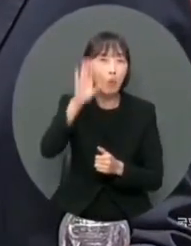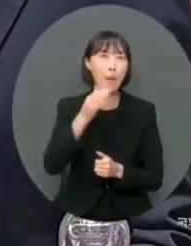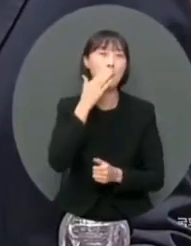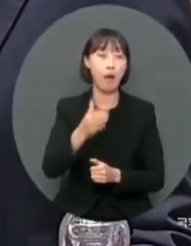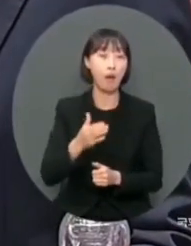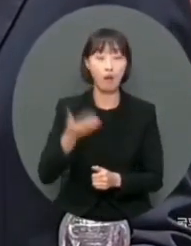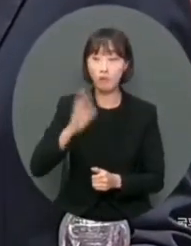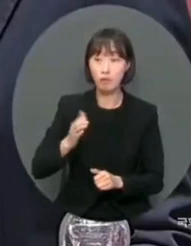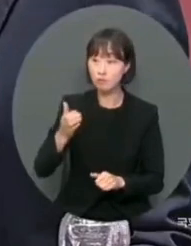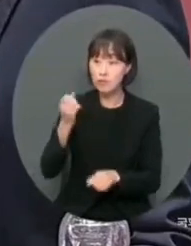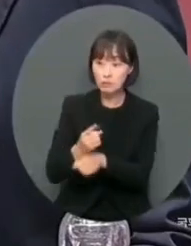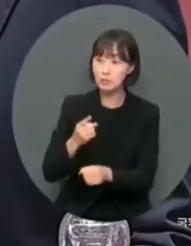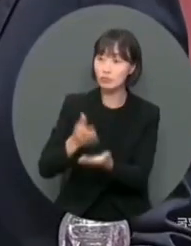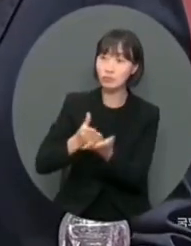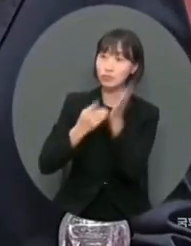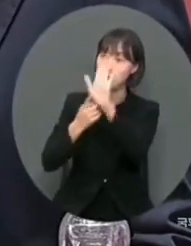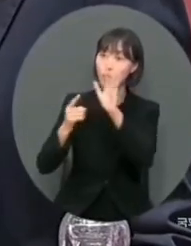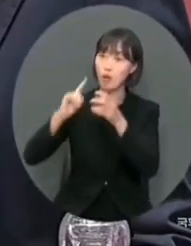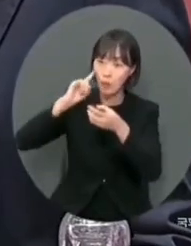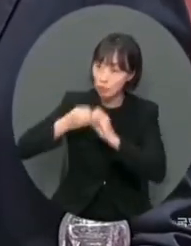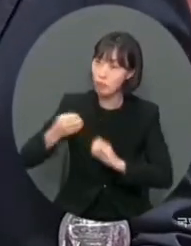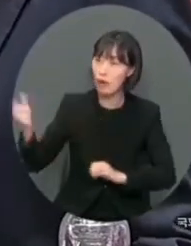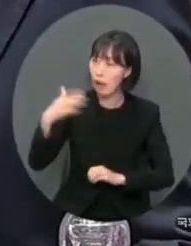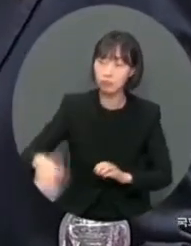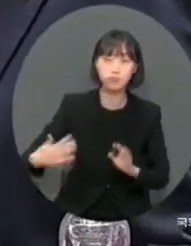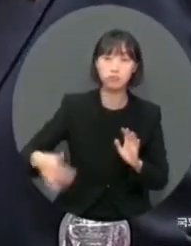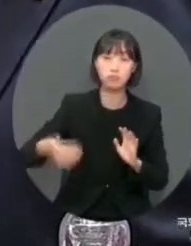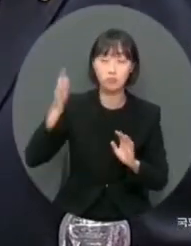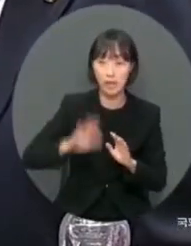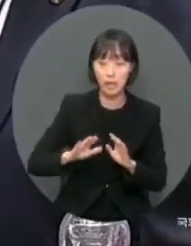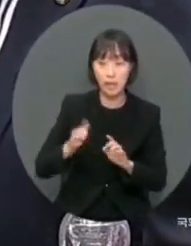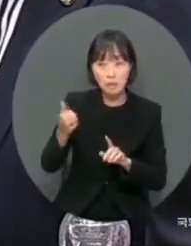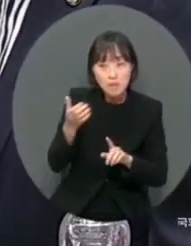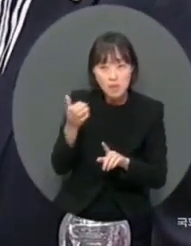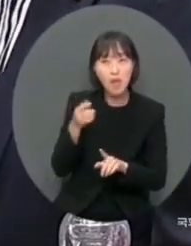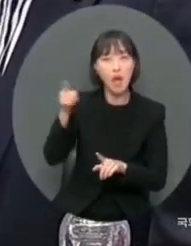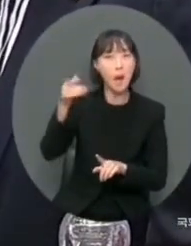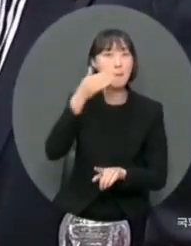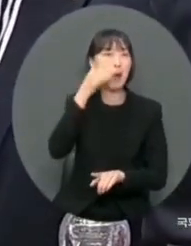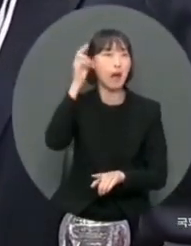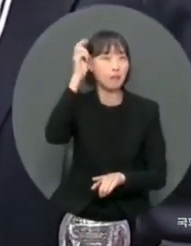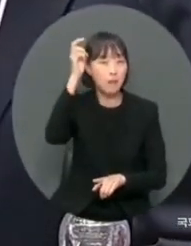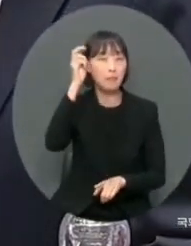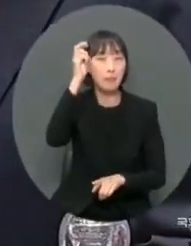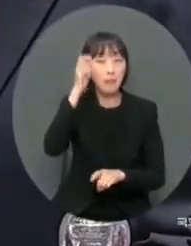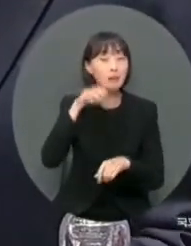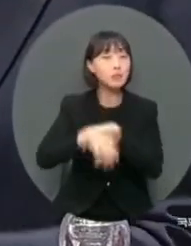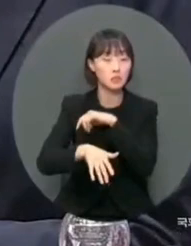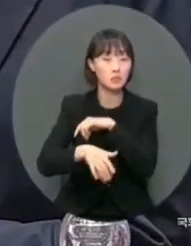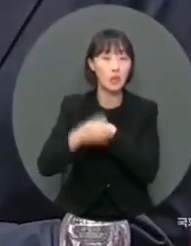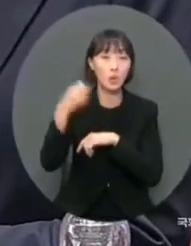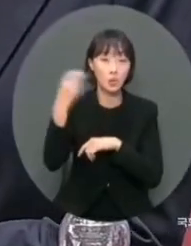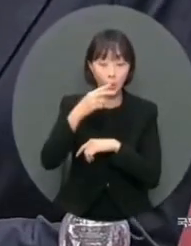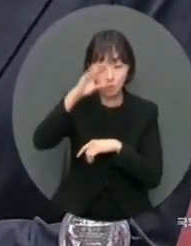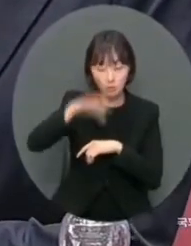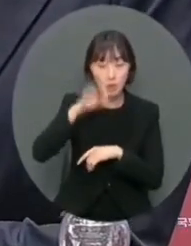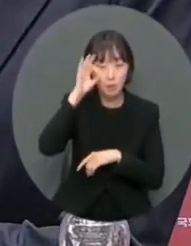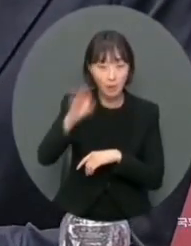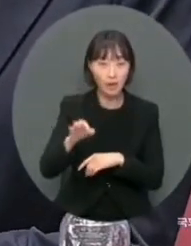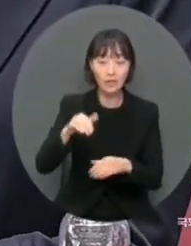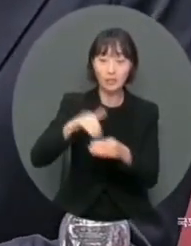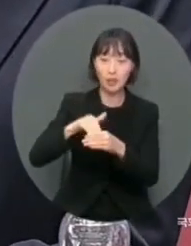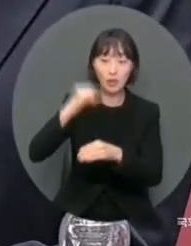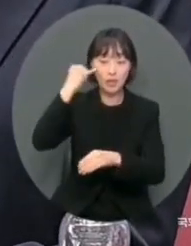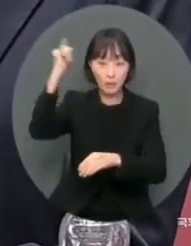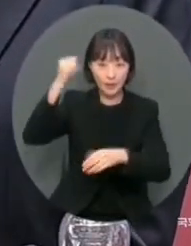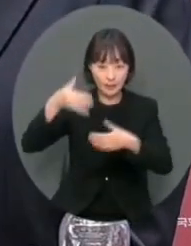보도가 양산될 것을 단정 짓고 있는 것입니다. 뿐만 아니라 그 밑에 줄에 보면 선거기획단에서 고생하면 해외 특파원